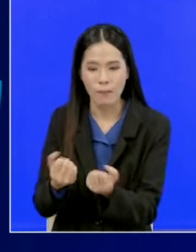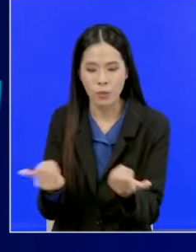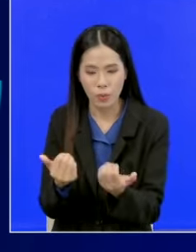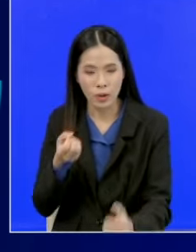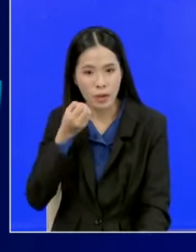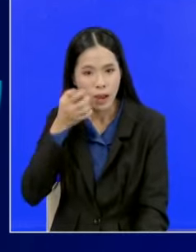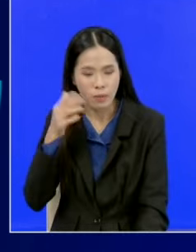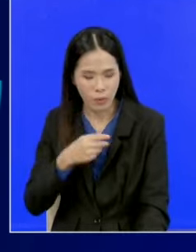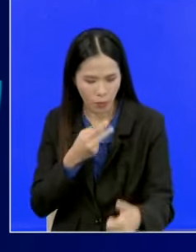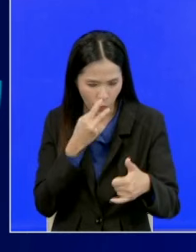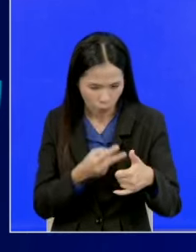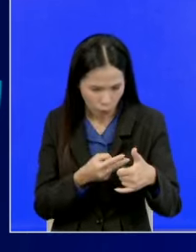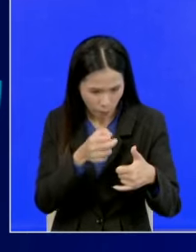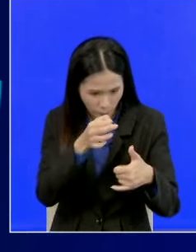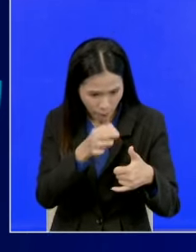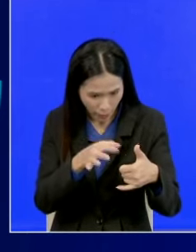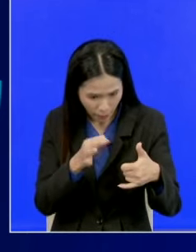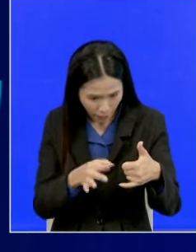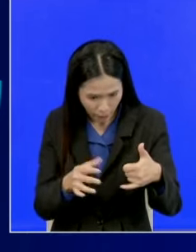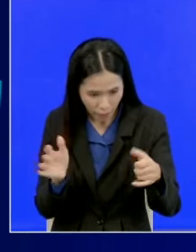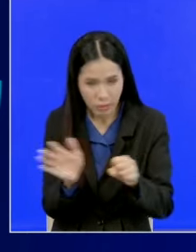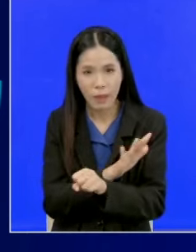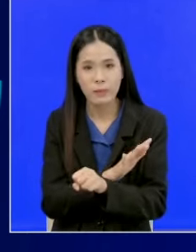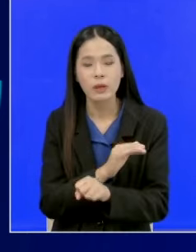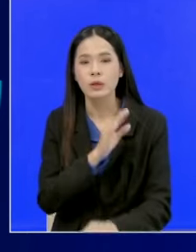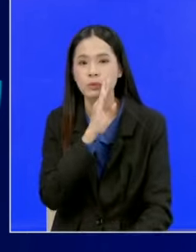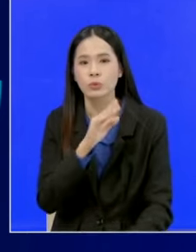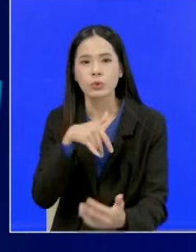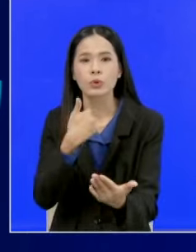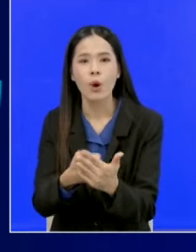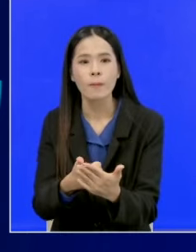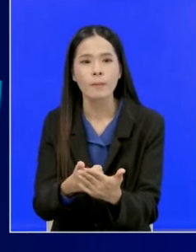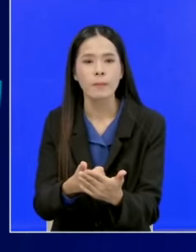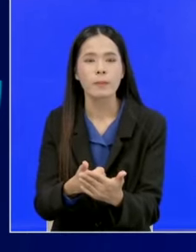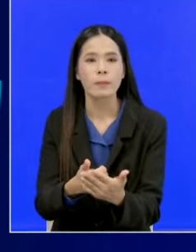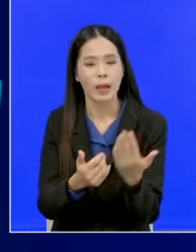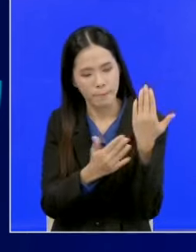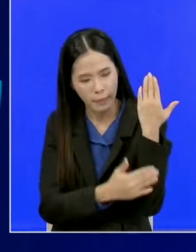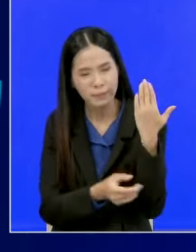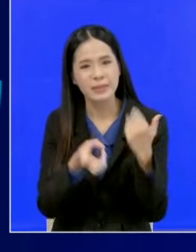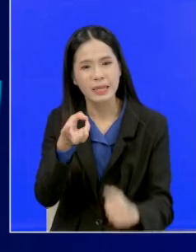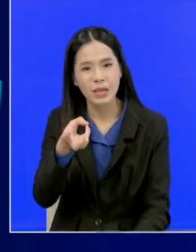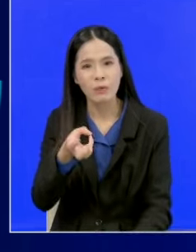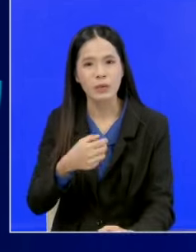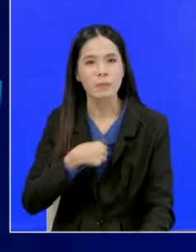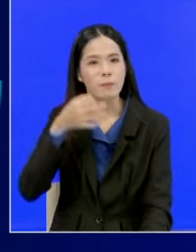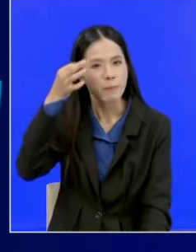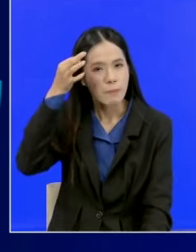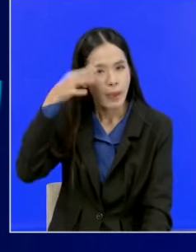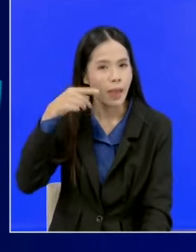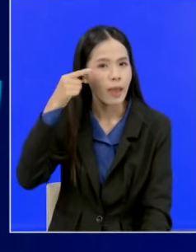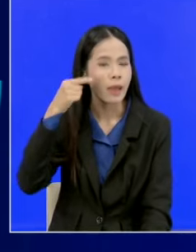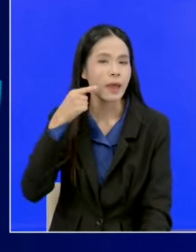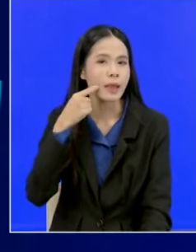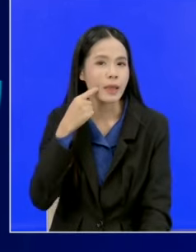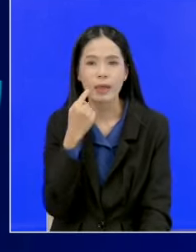านมันเยอะมากทั่วตัวเลยอะคือถ้าล้มมันน่าจะมีแผลแค่ฝั่งเดียวหรือว่าจุดเดียวแต่อันนี้มันจะมีแผลที่แ